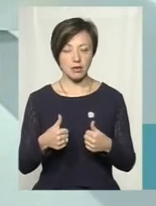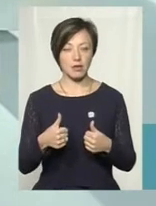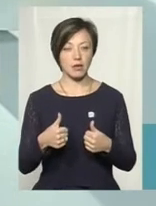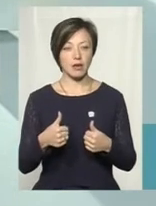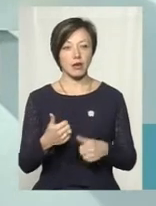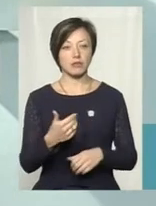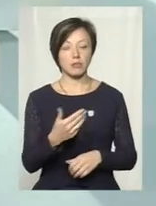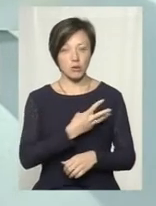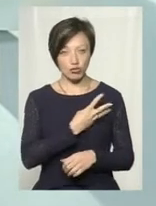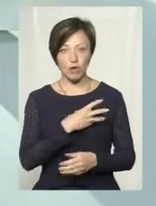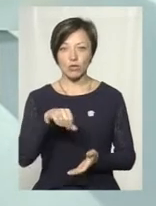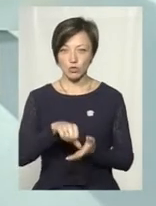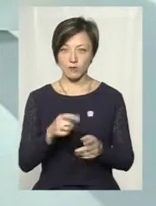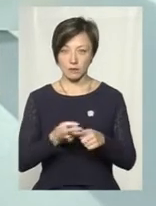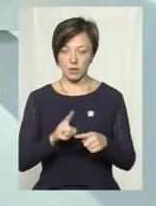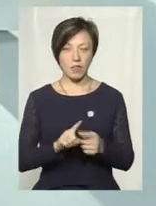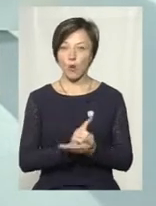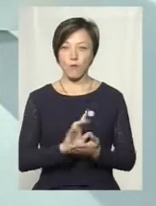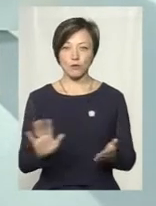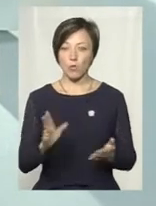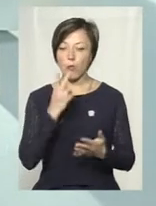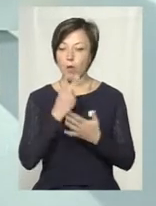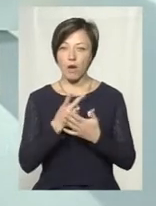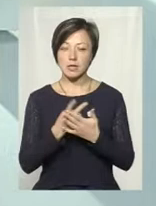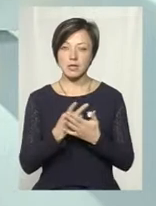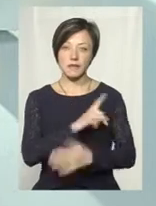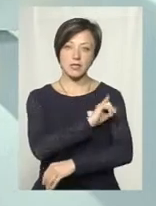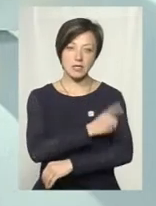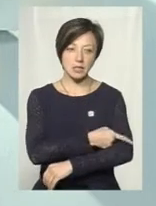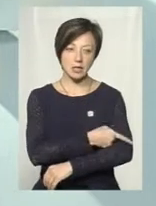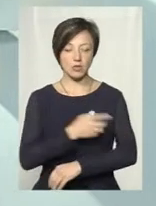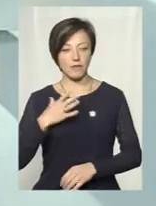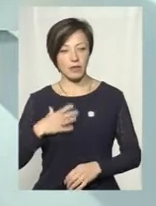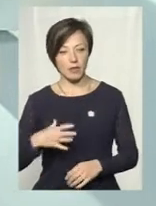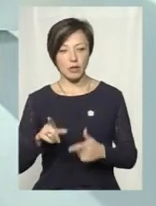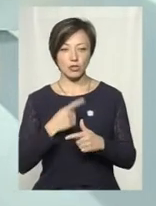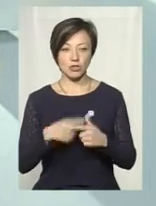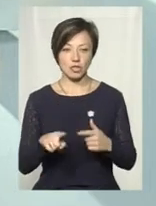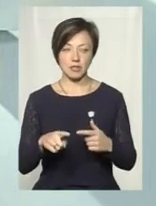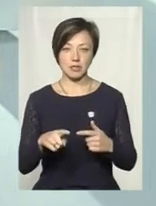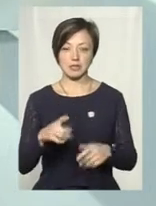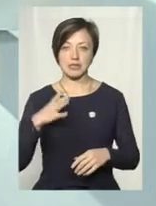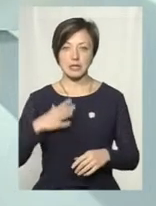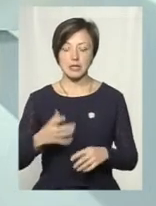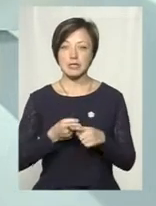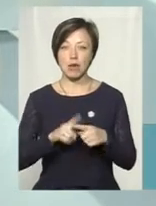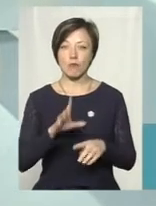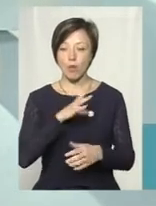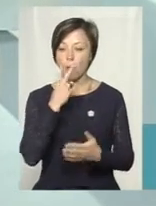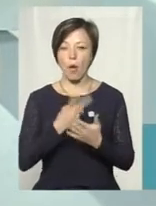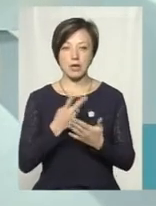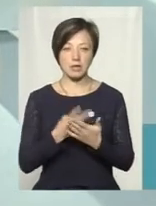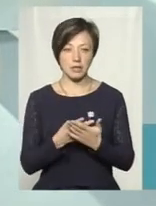брати участь. Це не обов'язково були показники фізичної витривалості чи сили. Це були